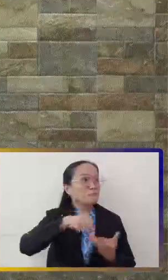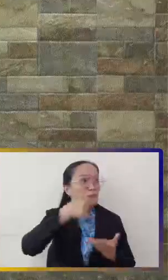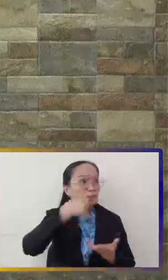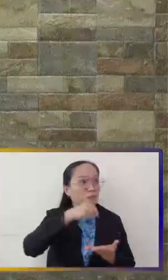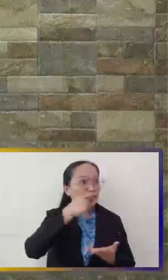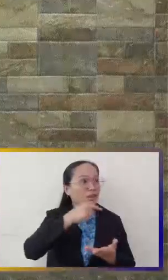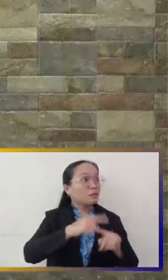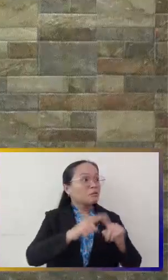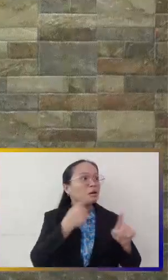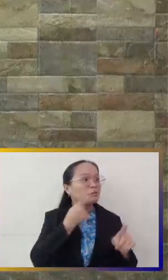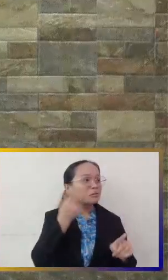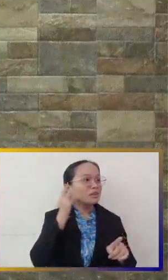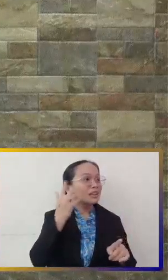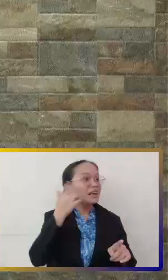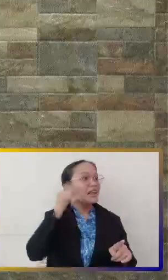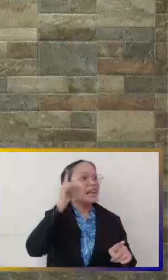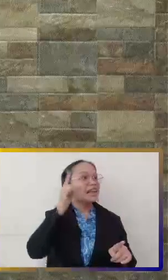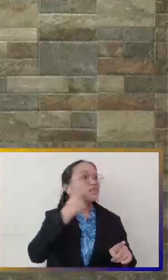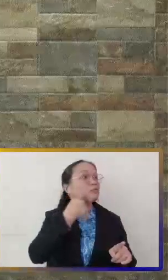tinatalaban.